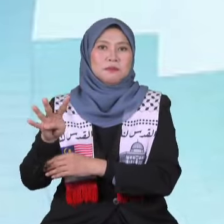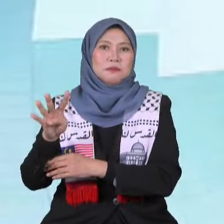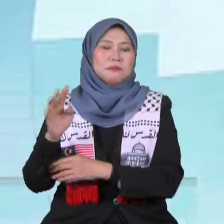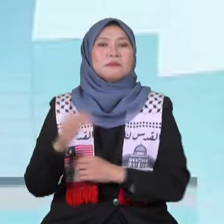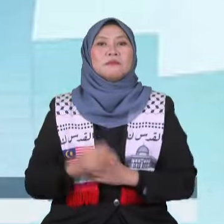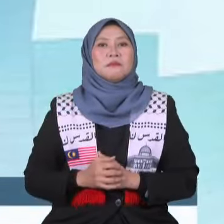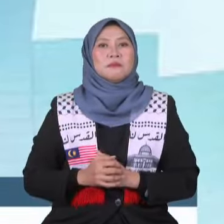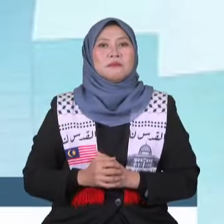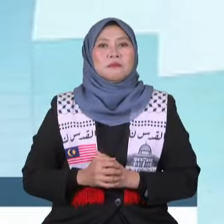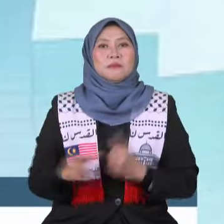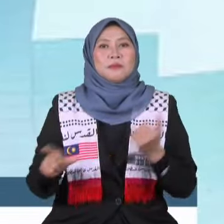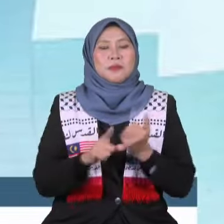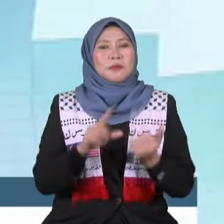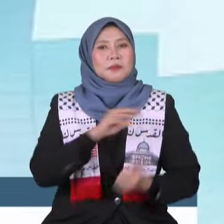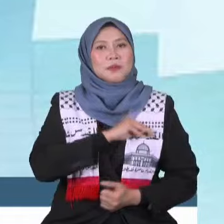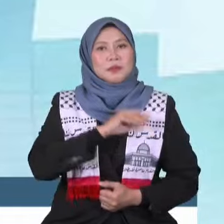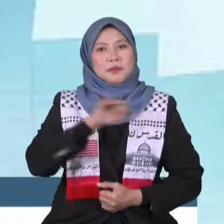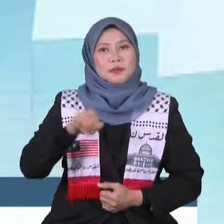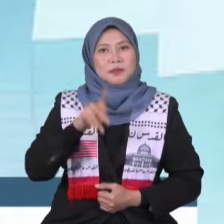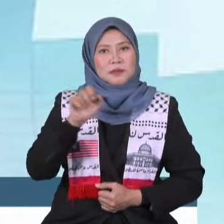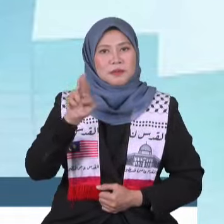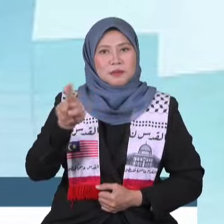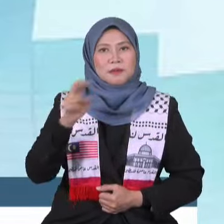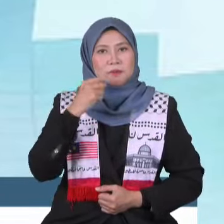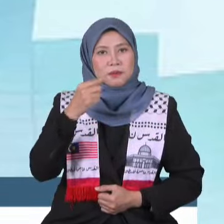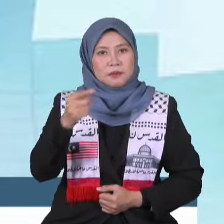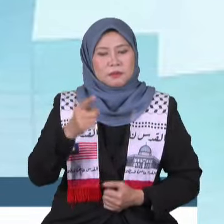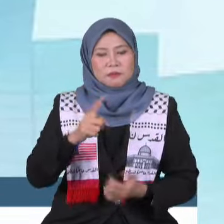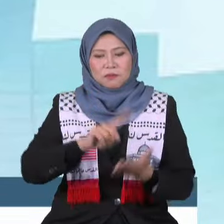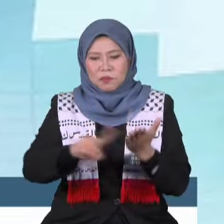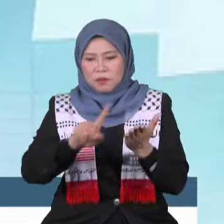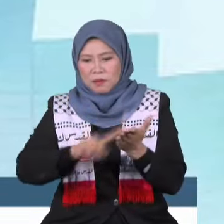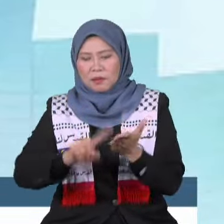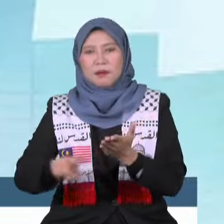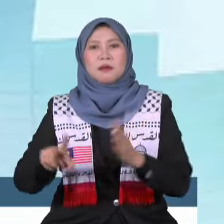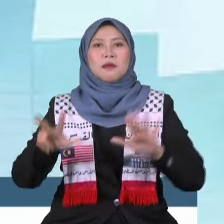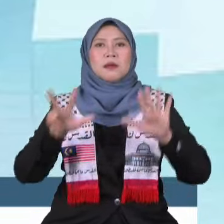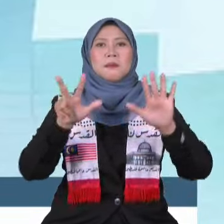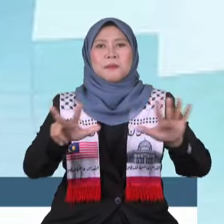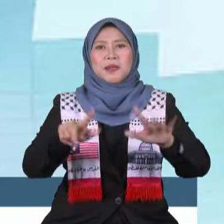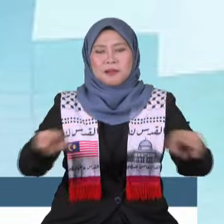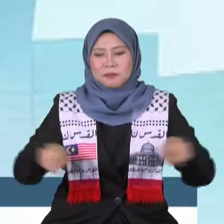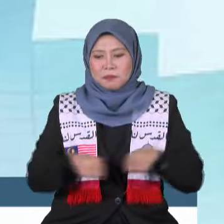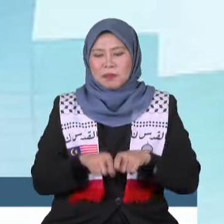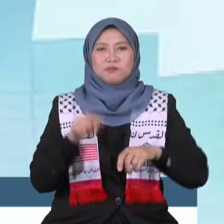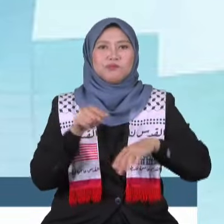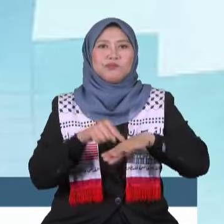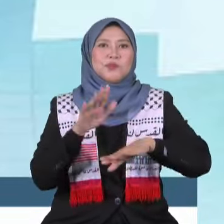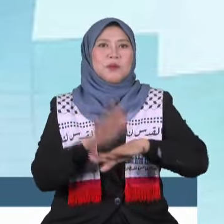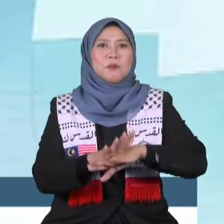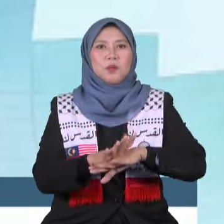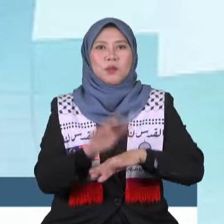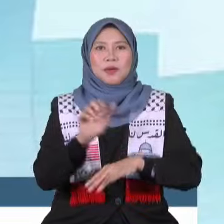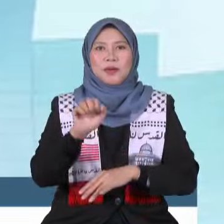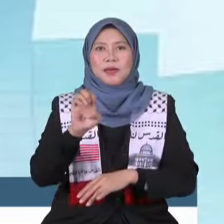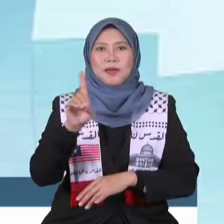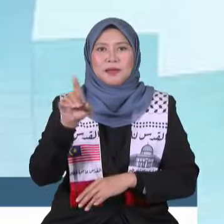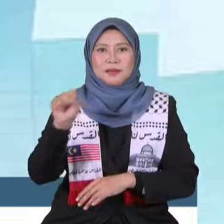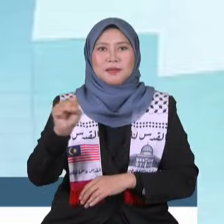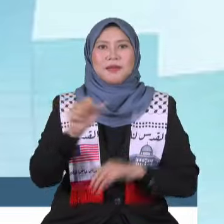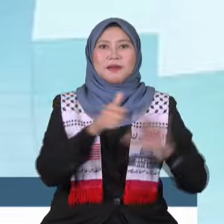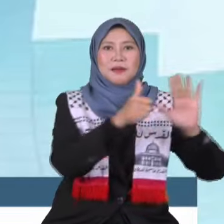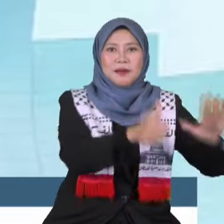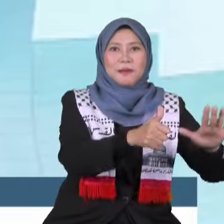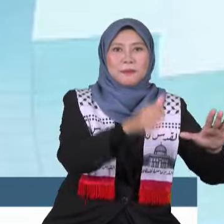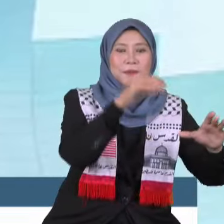Kerja Raya, Datuk Seri Ahmad Maslan berkata, hasil pemeriksaan menemui 8 tempat pembiakan nyamuk Aedes, 6 di dalam bangunan dan 2